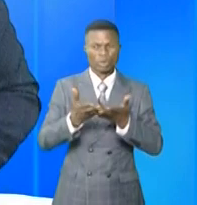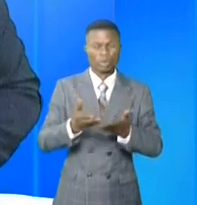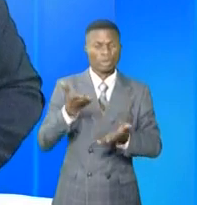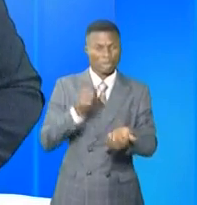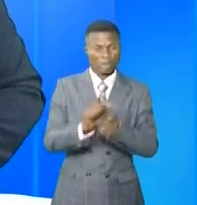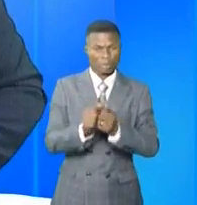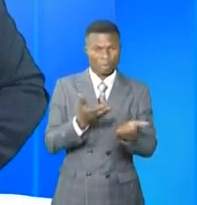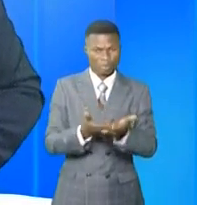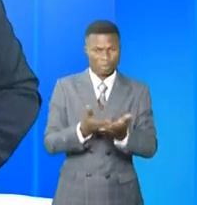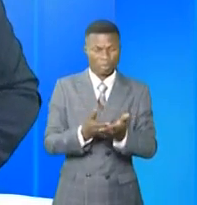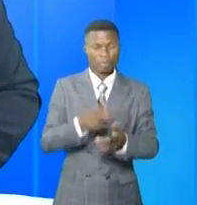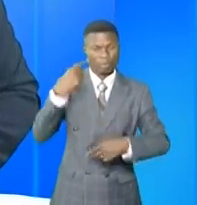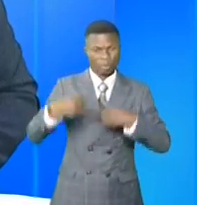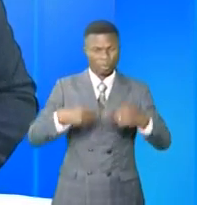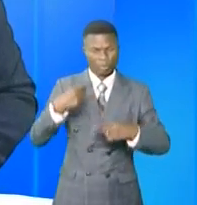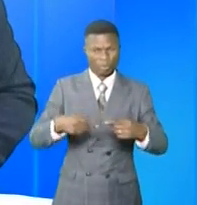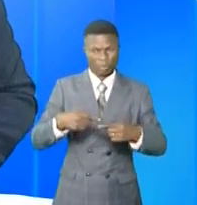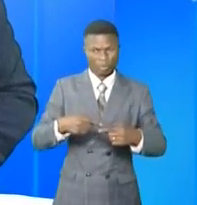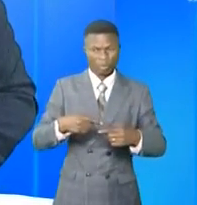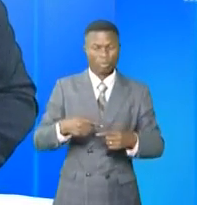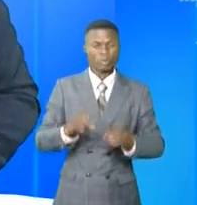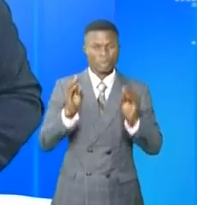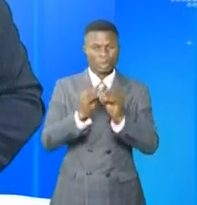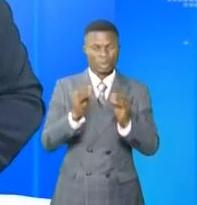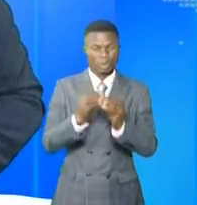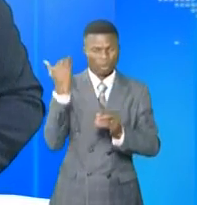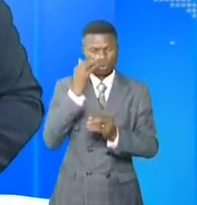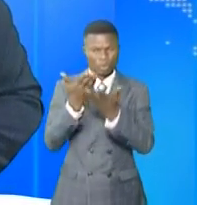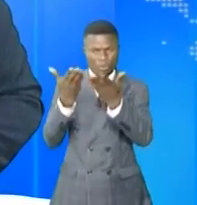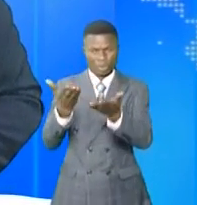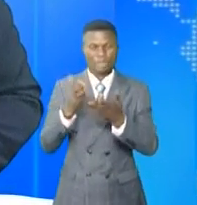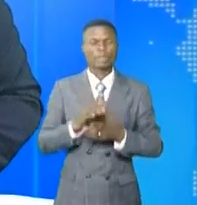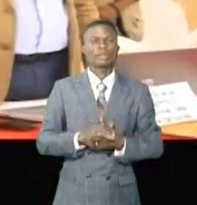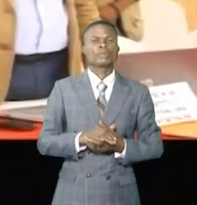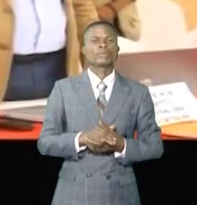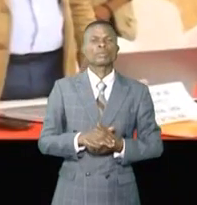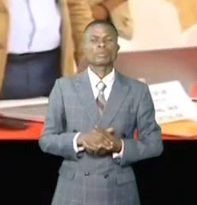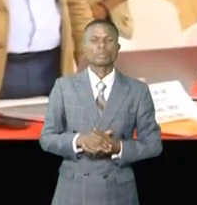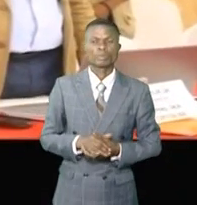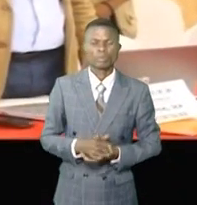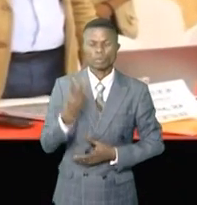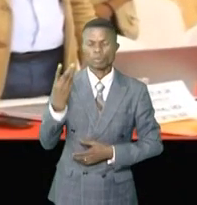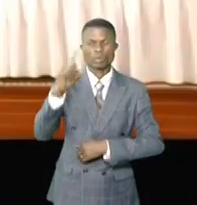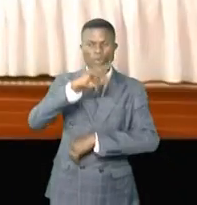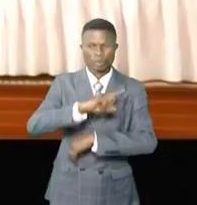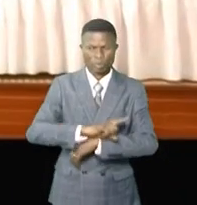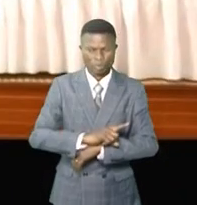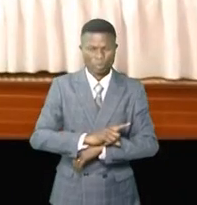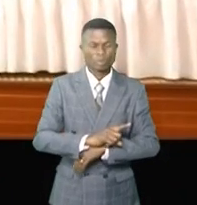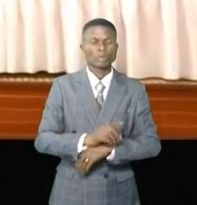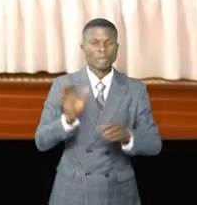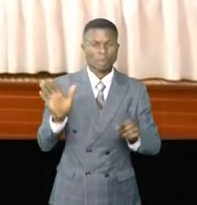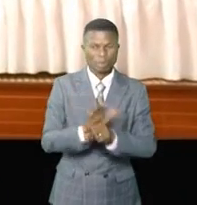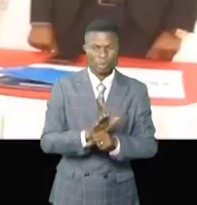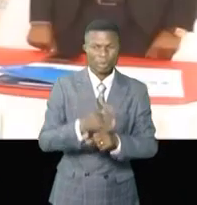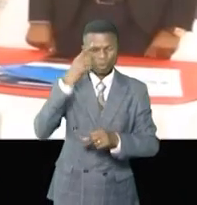question sera discutée dans un atelier, nous dit Yolande Voka. Trois jours auront largement suffi